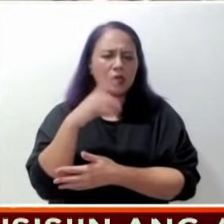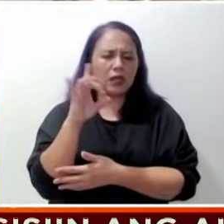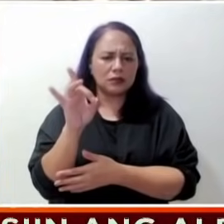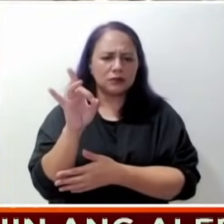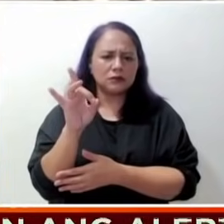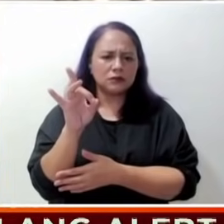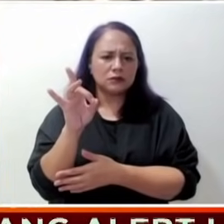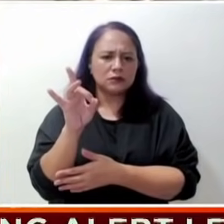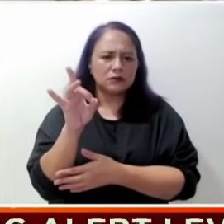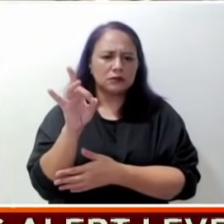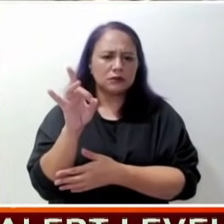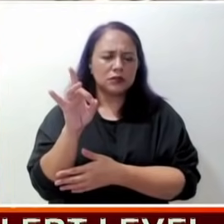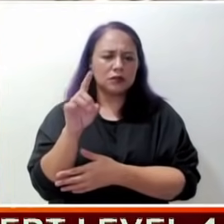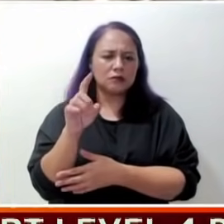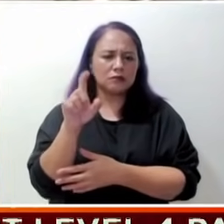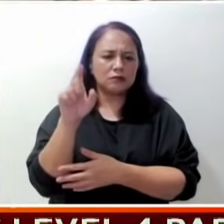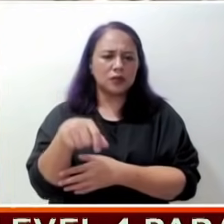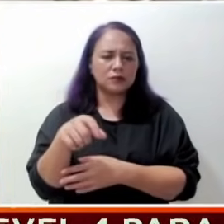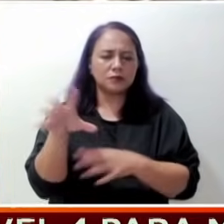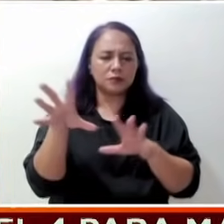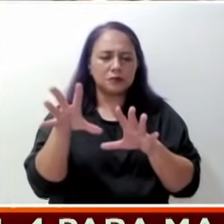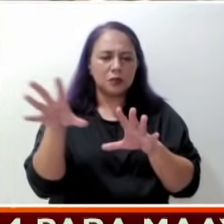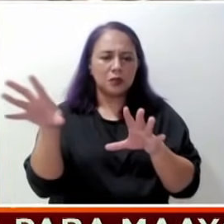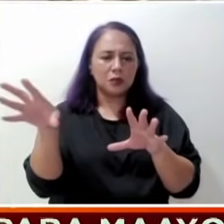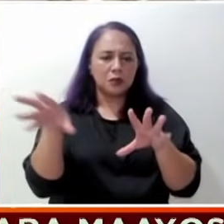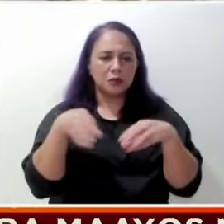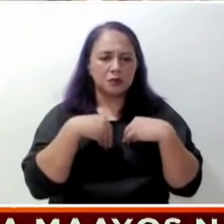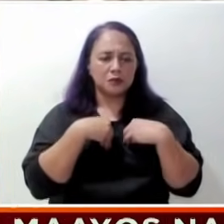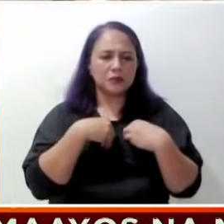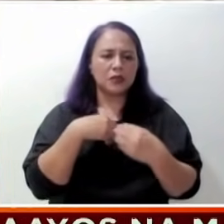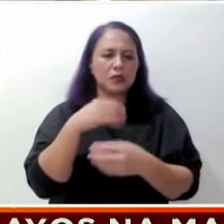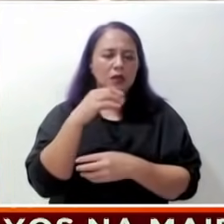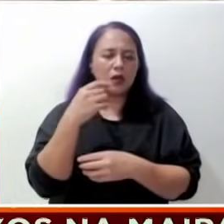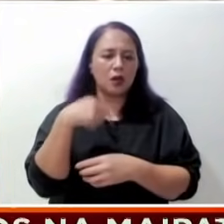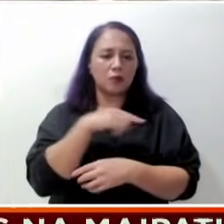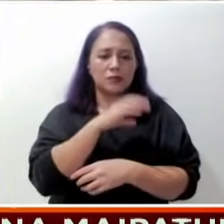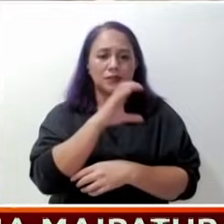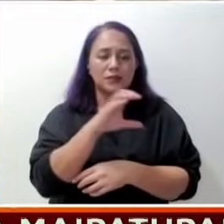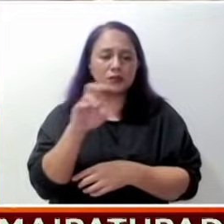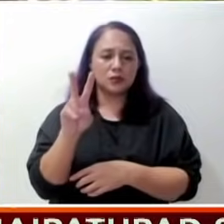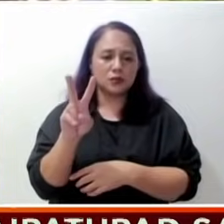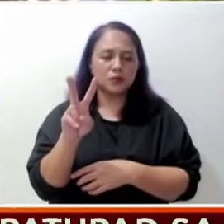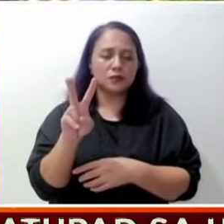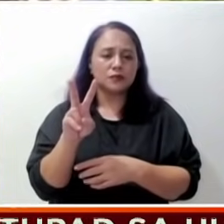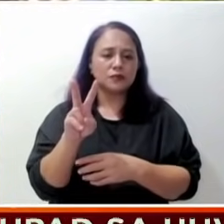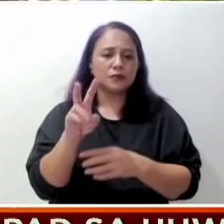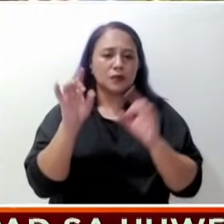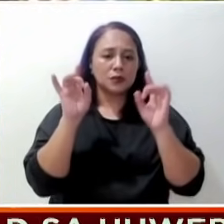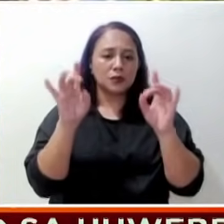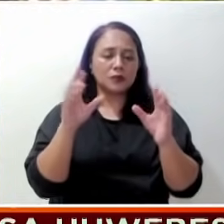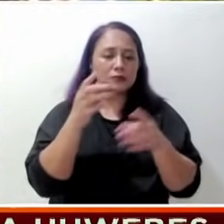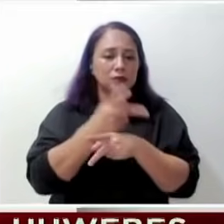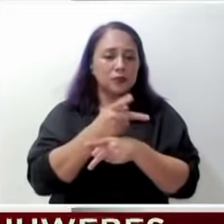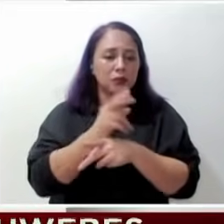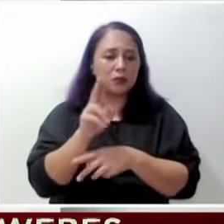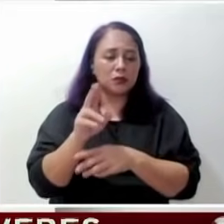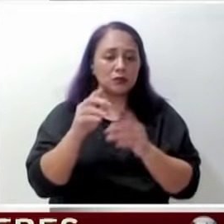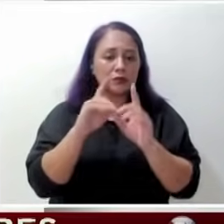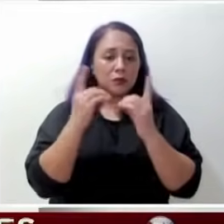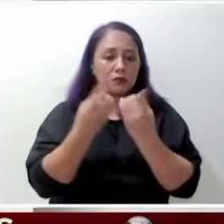ang dapat ma-admit. Ang aming CCU ay critical care unit ay puno na